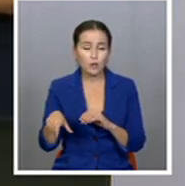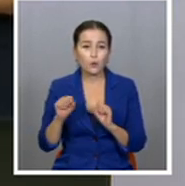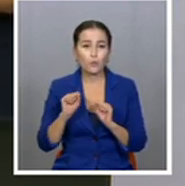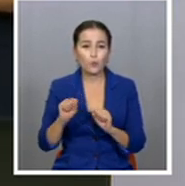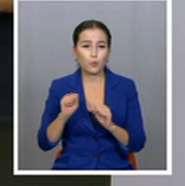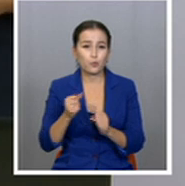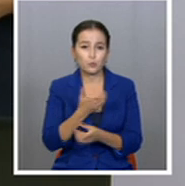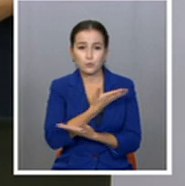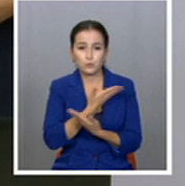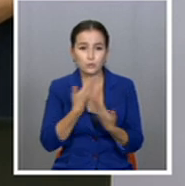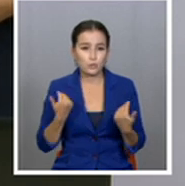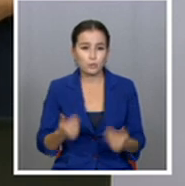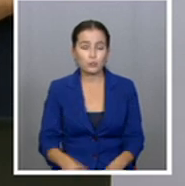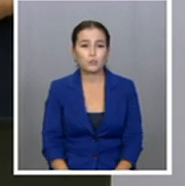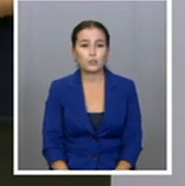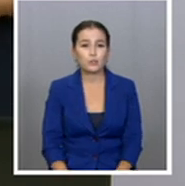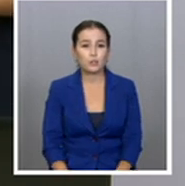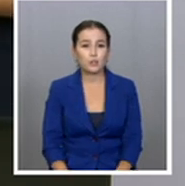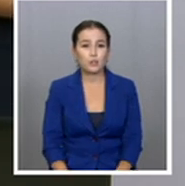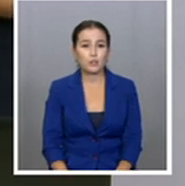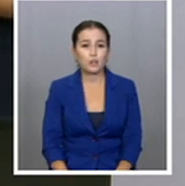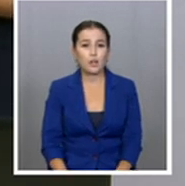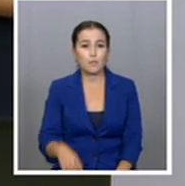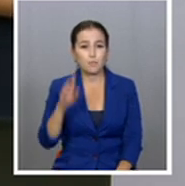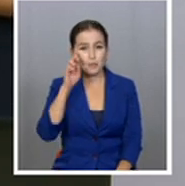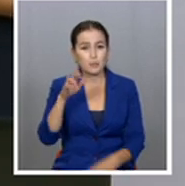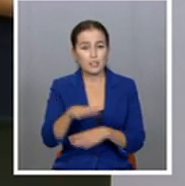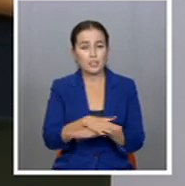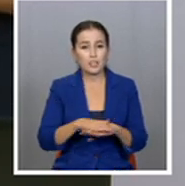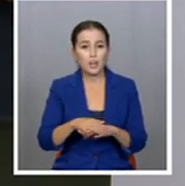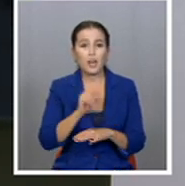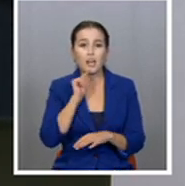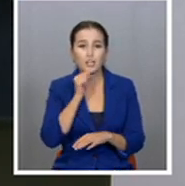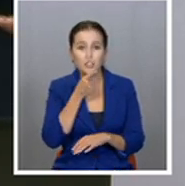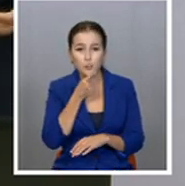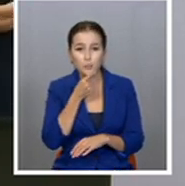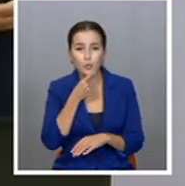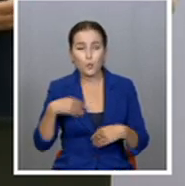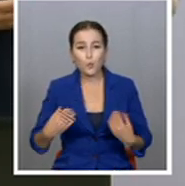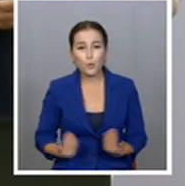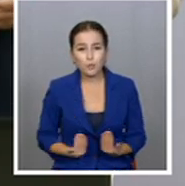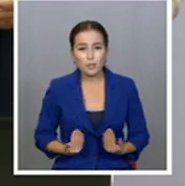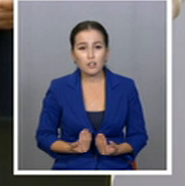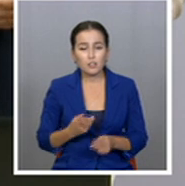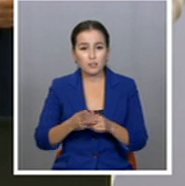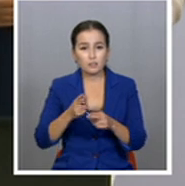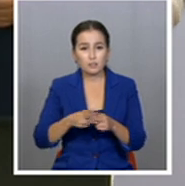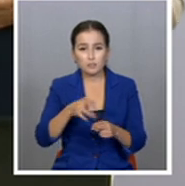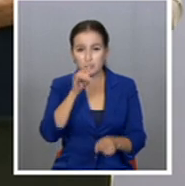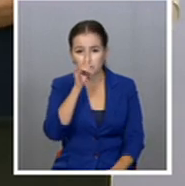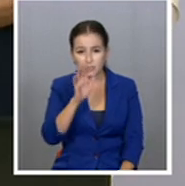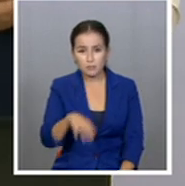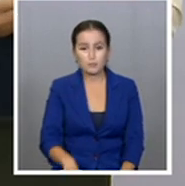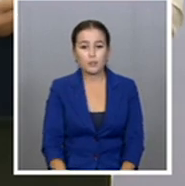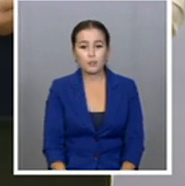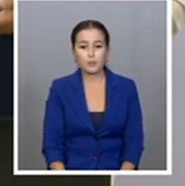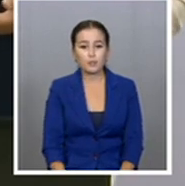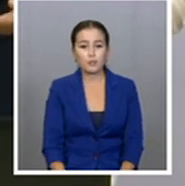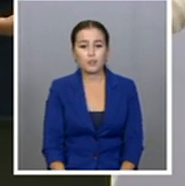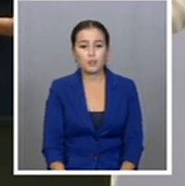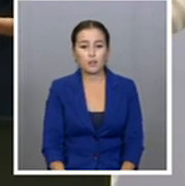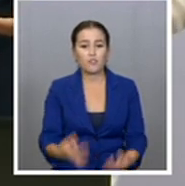қорғаусыз қалуында екен. Және мемлекеттің экономикалық өміріне араласа алмауы